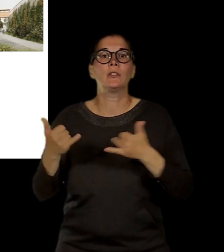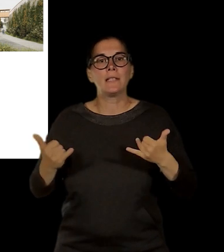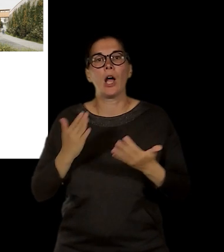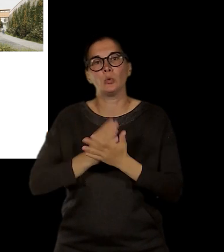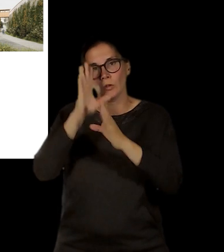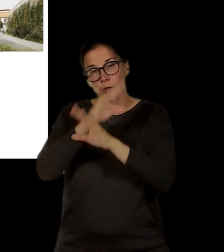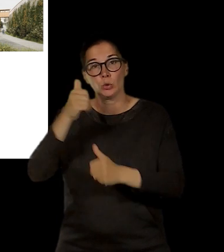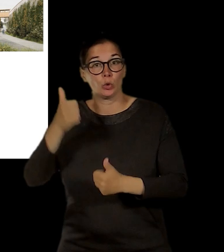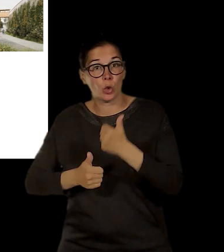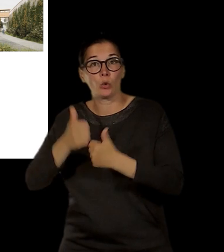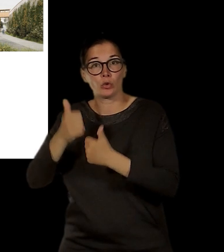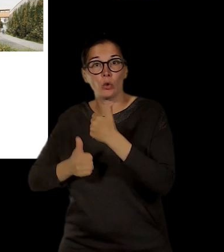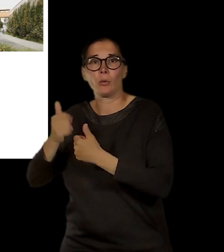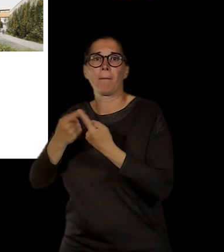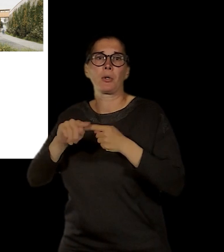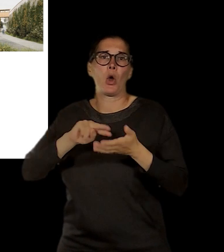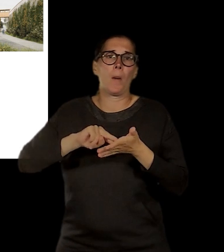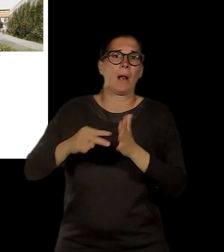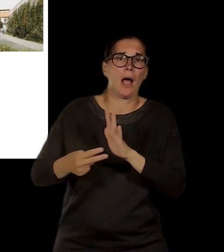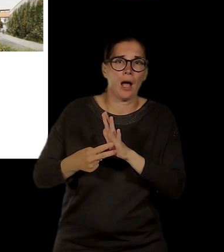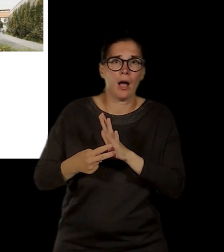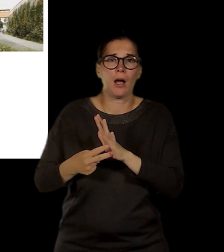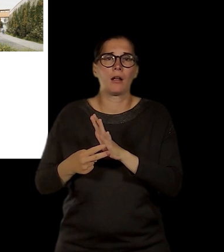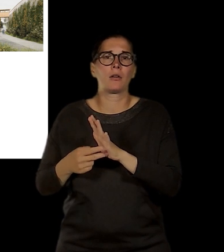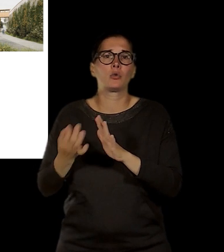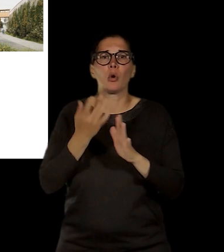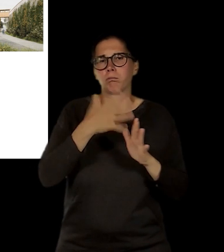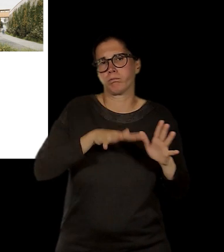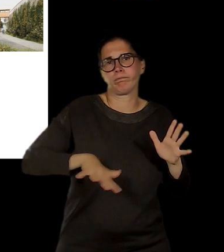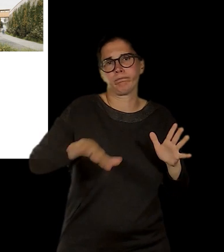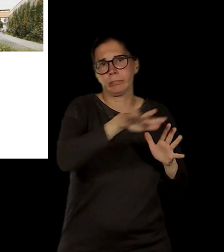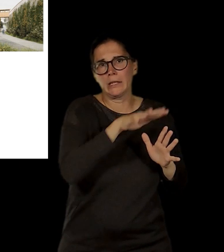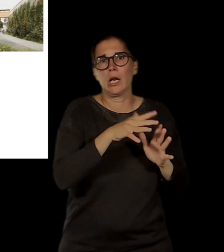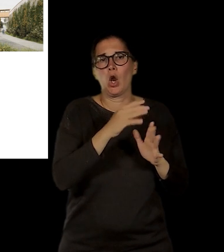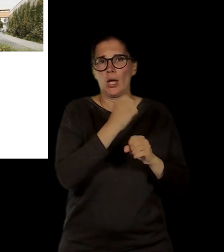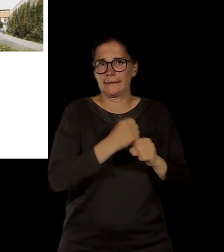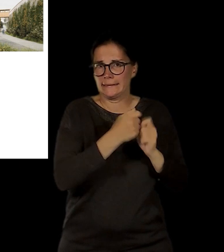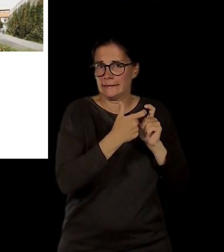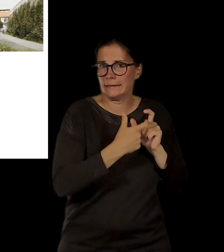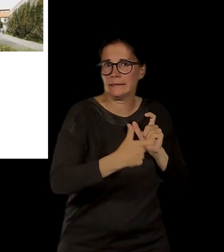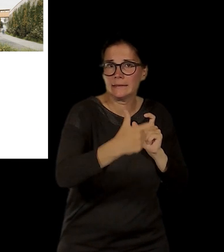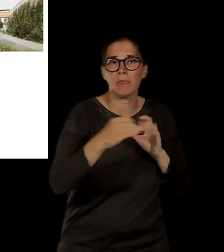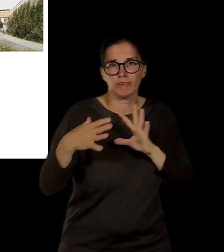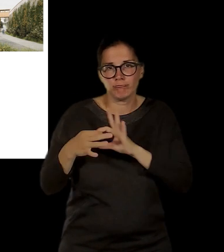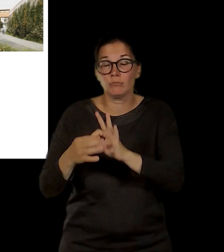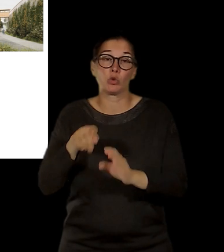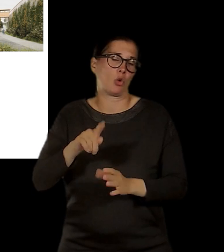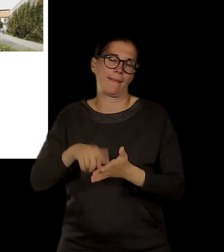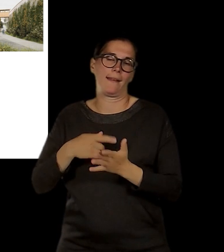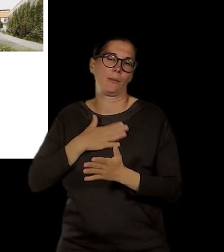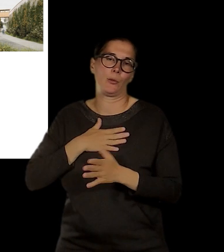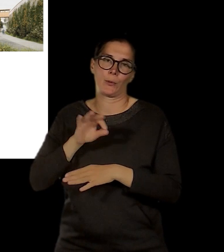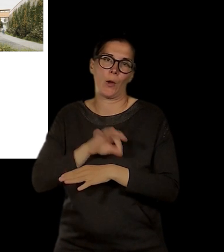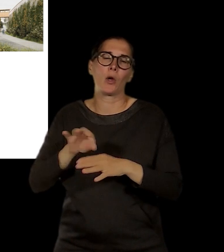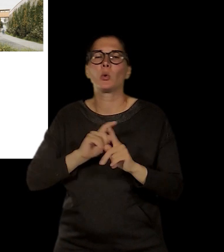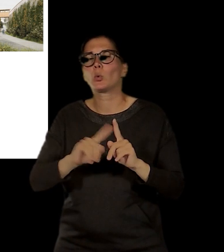vznikají v rámci regulačních plánů, které mohly vzniknout kolem této arterie. Toto nejsou naše projekty, to jsou různé